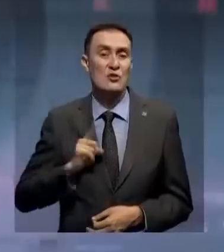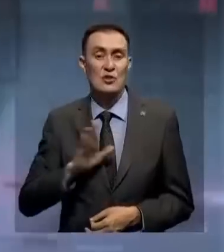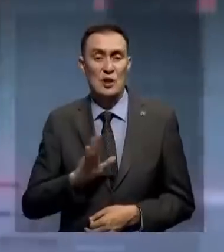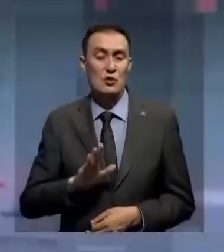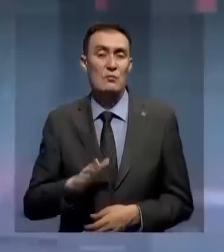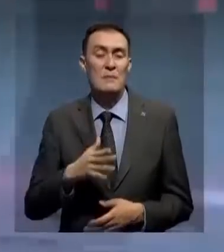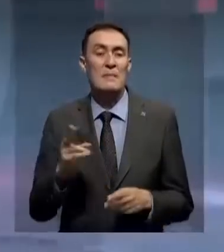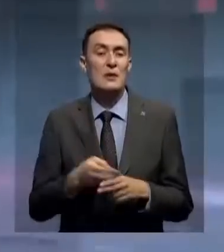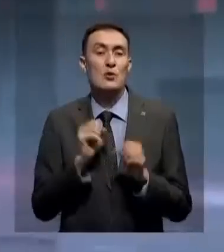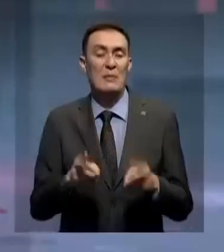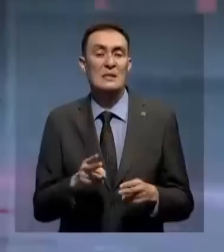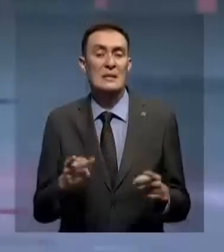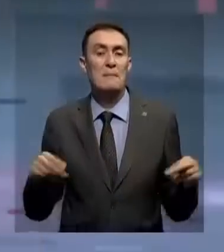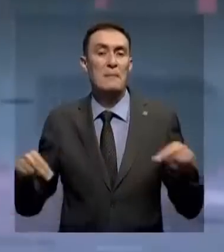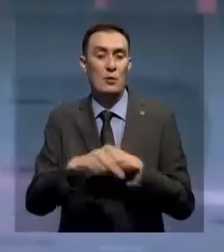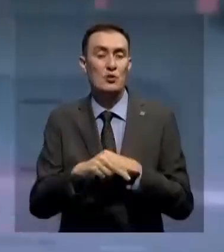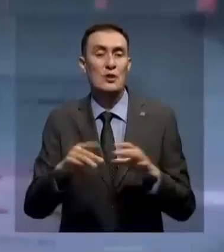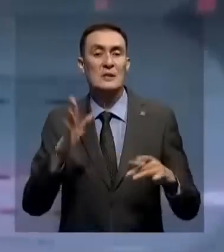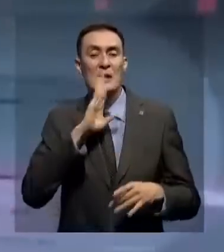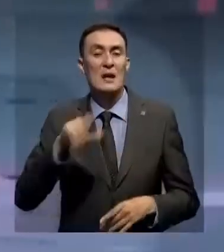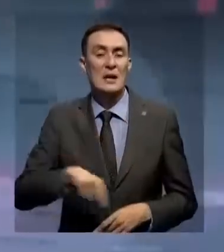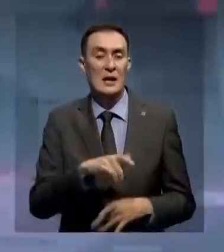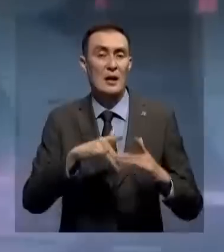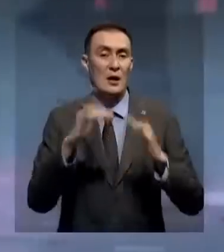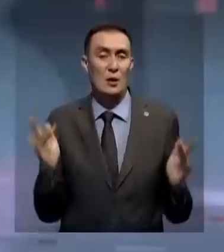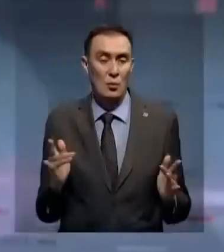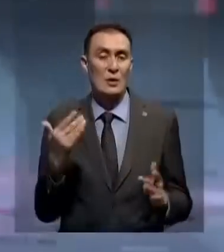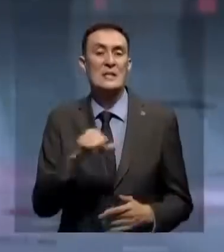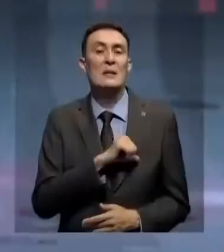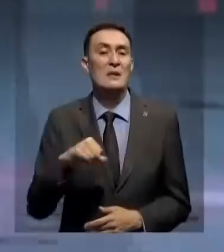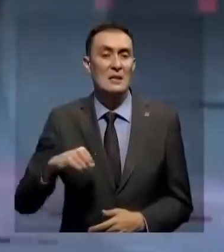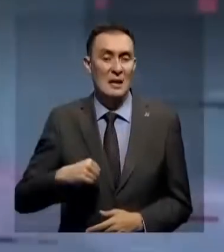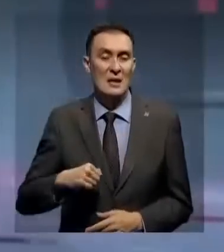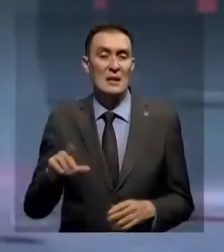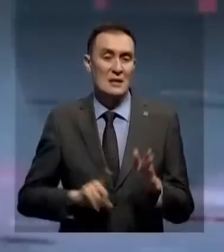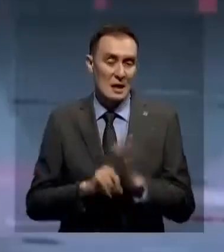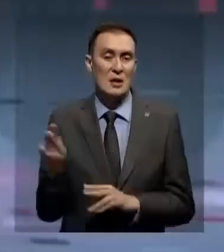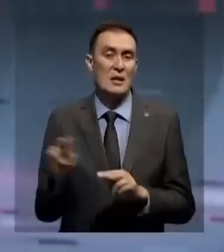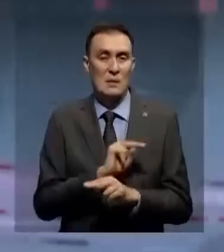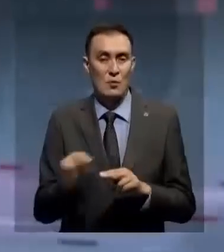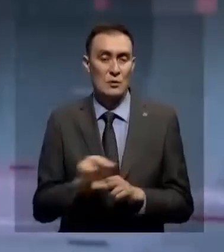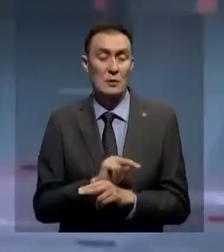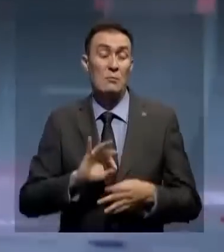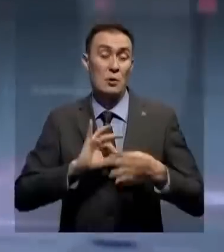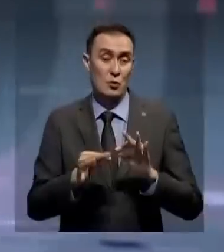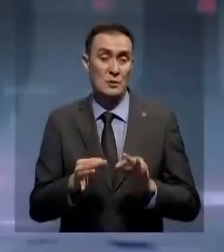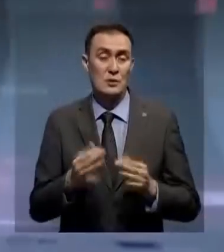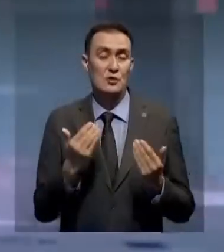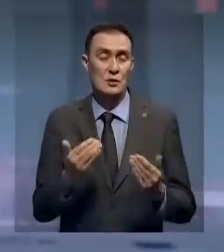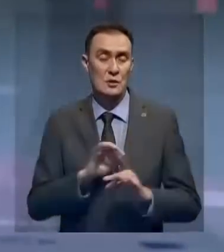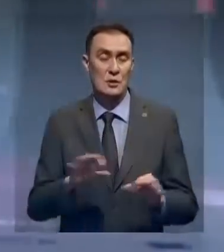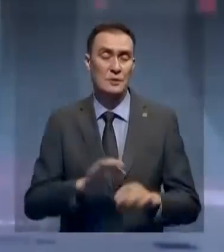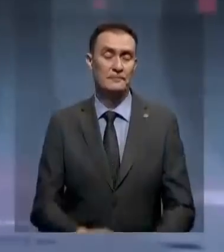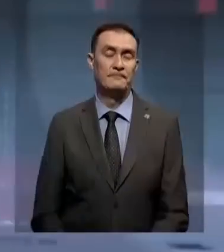Чтобы обеспечить безопасный переход через реку и сократить путь к домам, они самостоятельно взялись за ремонт. Подробности у Анны